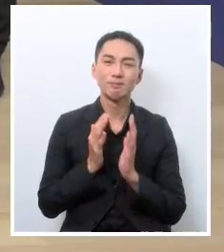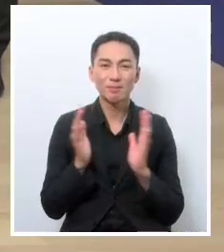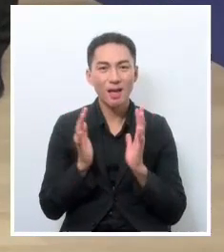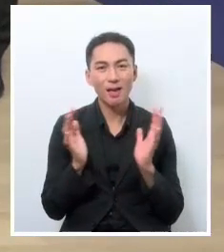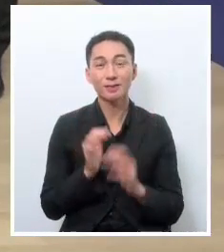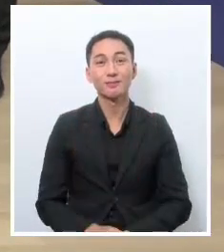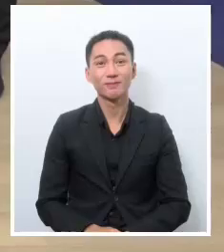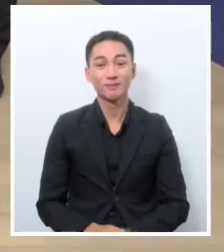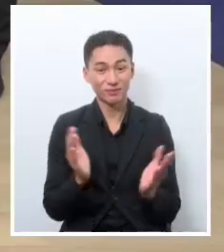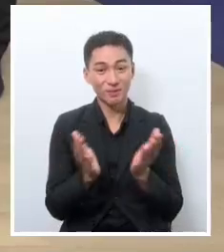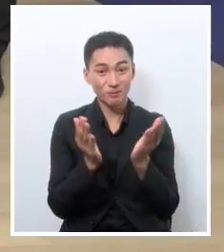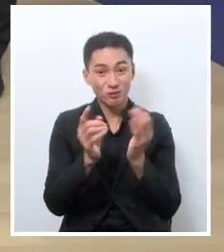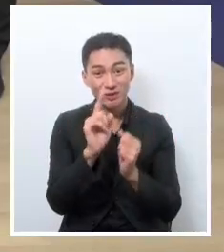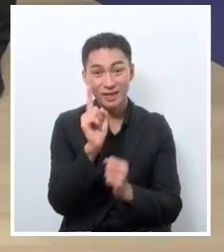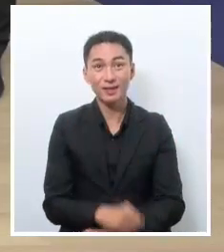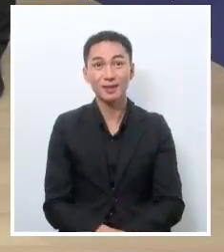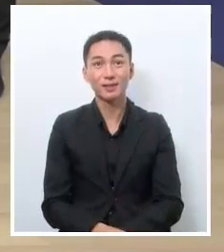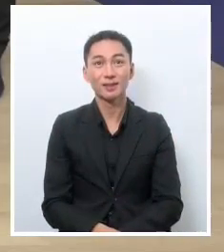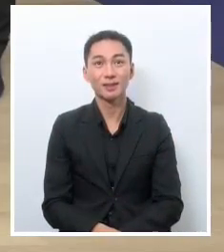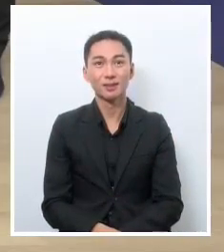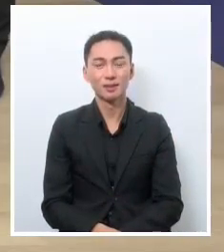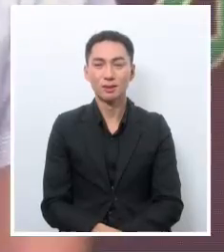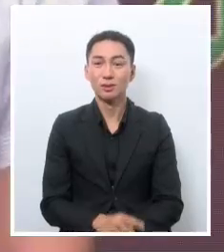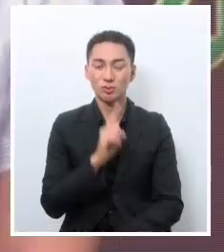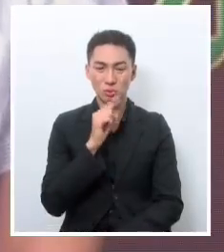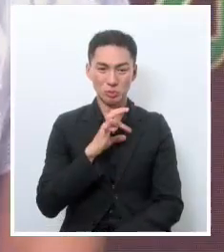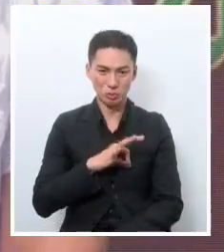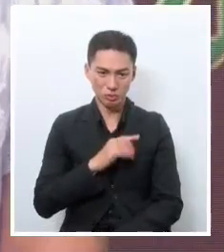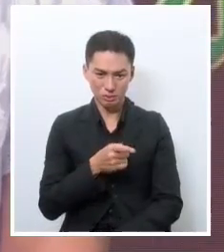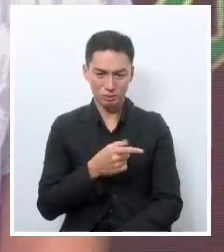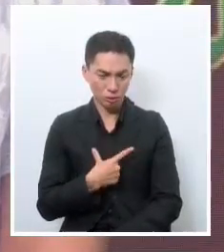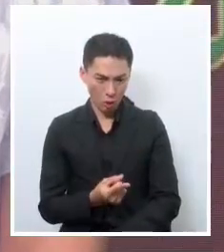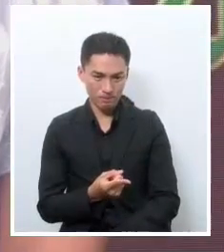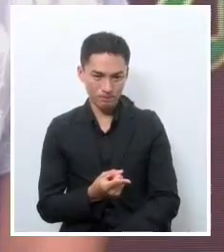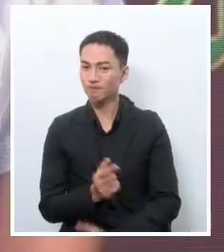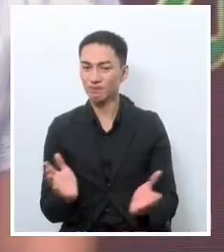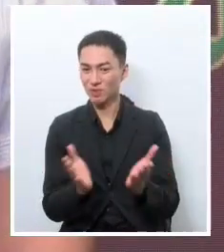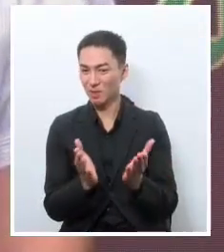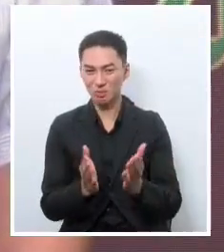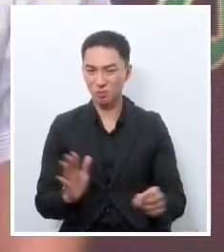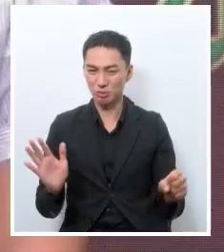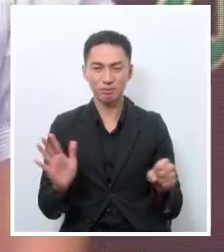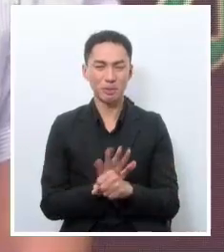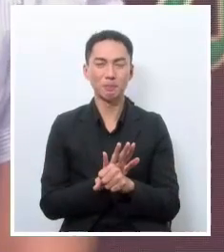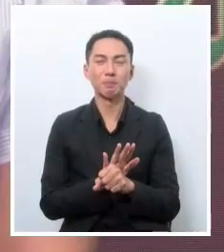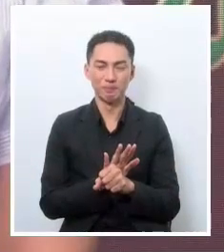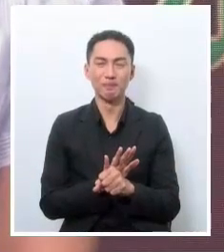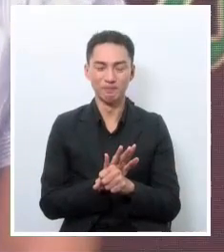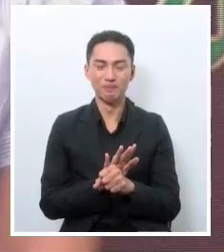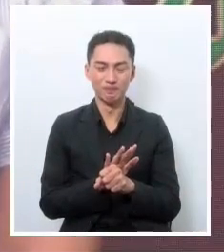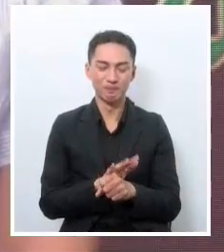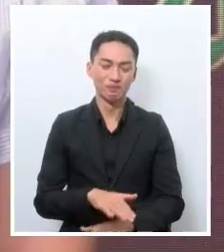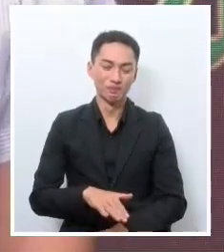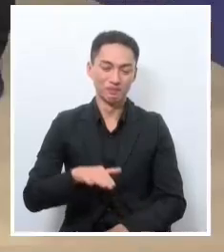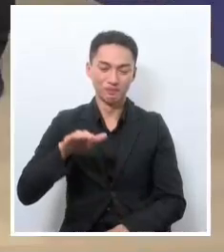สนับสนุนยังไงบ้างกับลูกๆของเราก็พะรู้ว่าเขาชอบก็สนับสนุนทุกด้านเต็มที่เลยใช่มั้ยครับจนถึงทุกวันนี้นี่คือความ